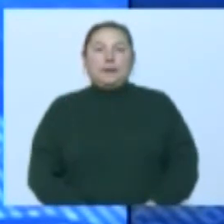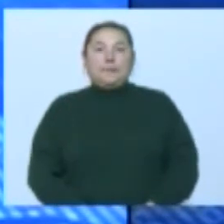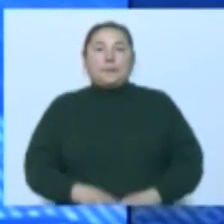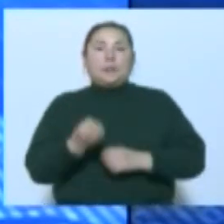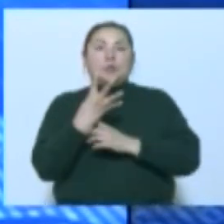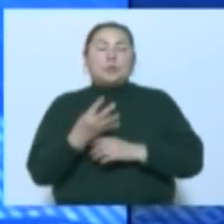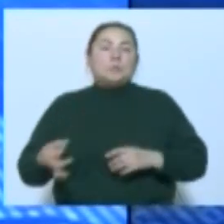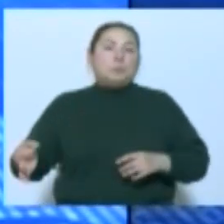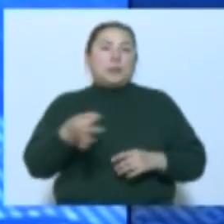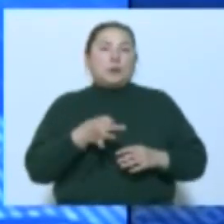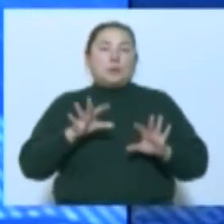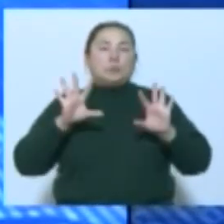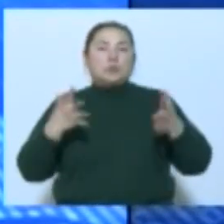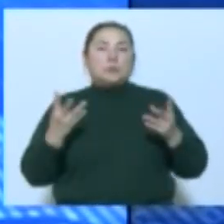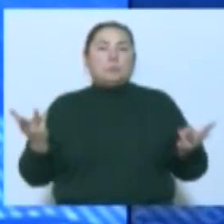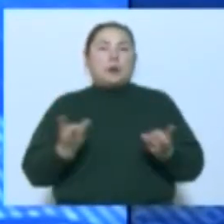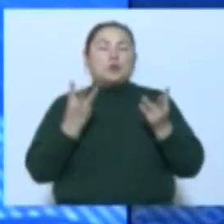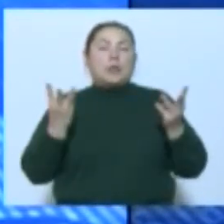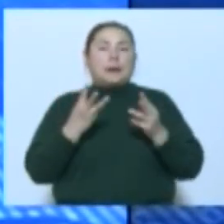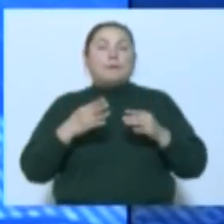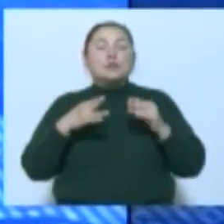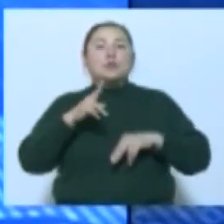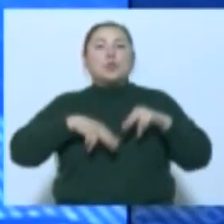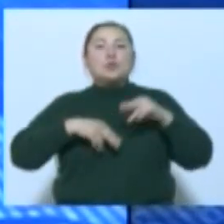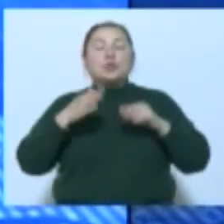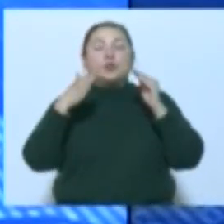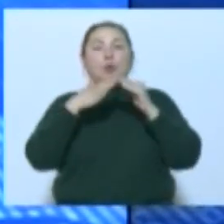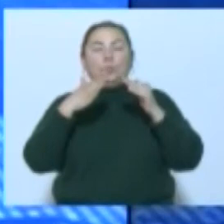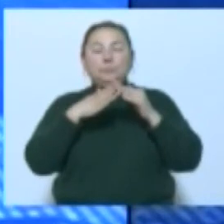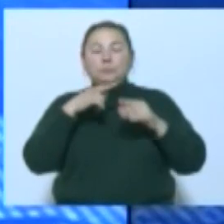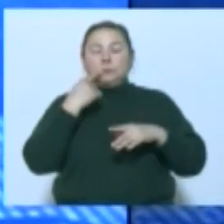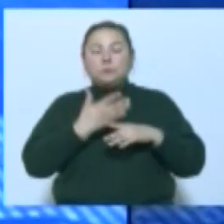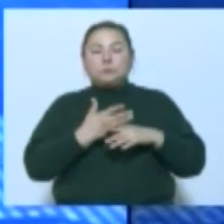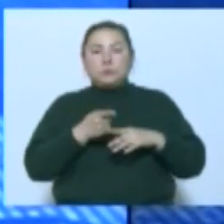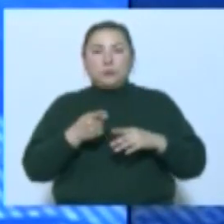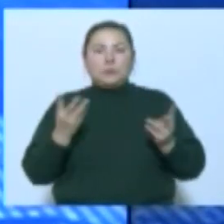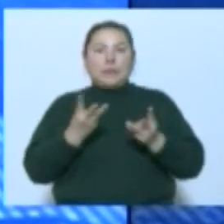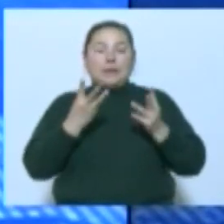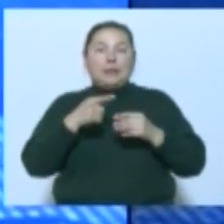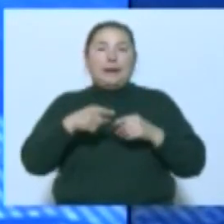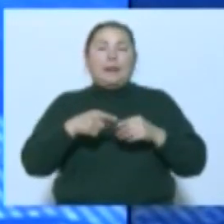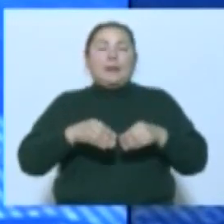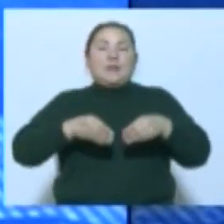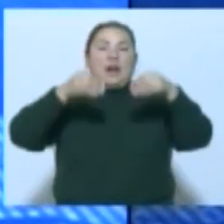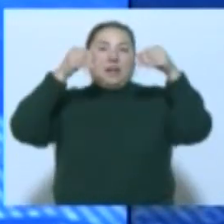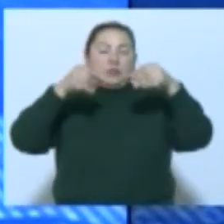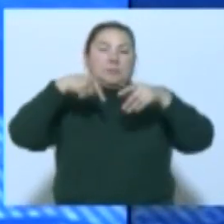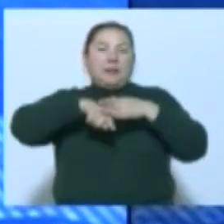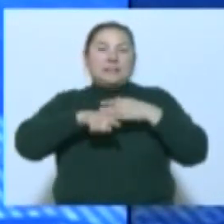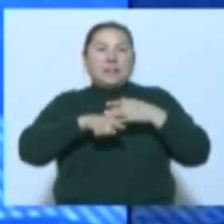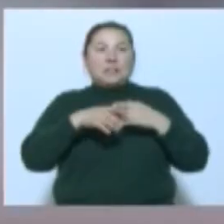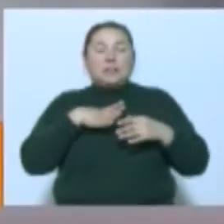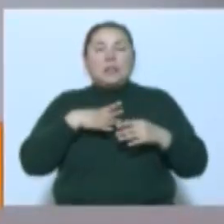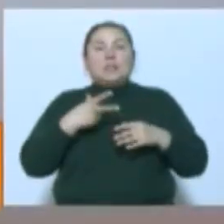в чем микрорайоне произошел пожар в строящемся жилом доме по словам представителей экстренных служб сгорела внешняя обшивка дома со второго по